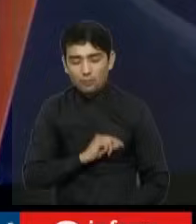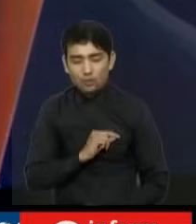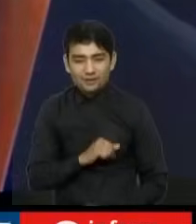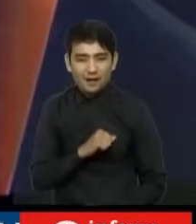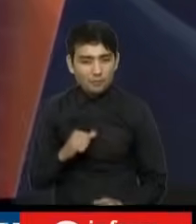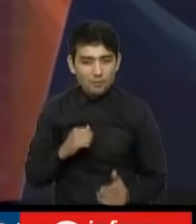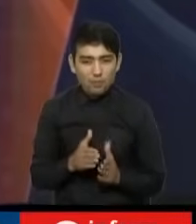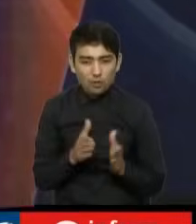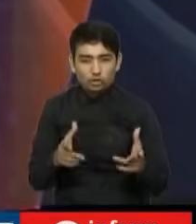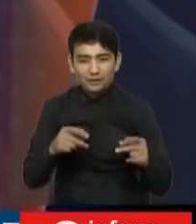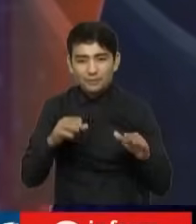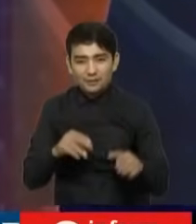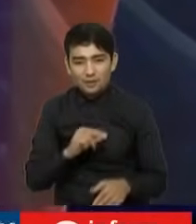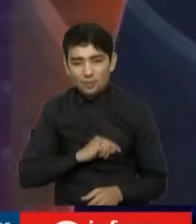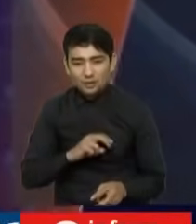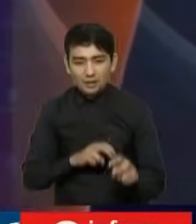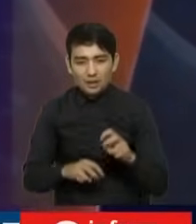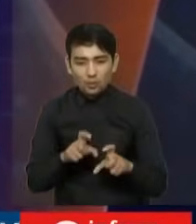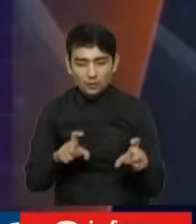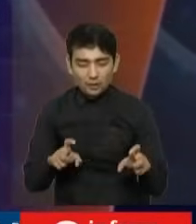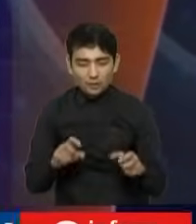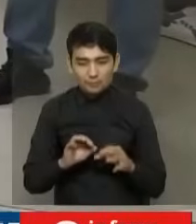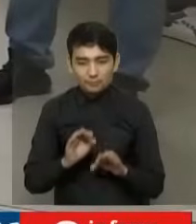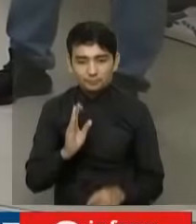высокая конкуренция, расскажет Эльмира Ержанова.